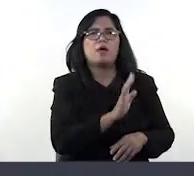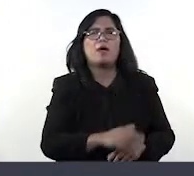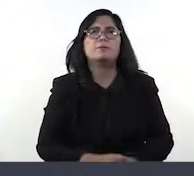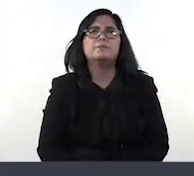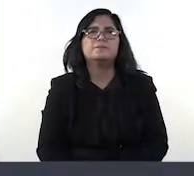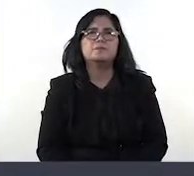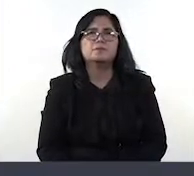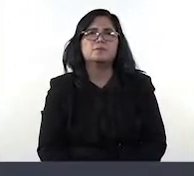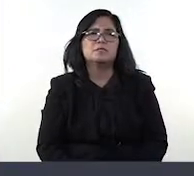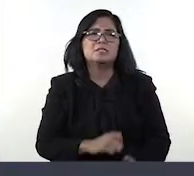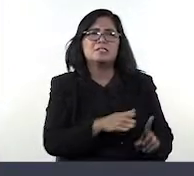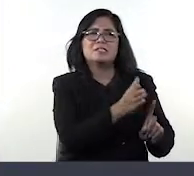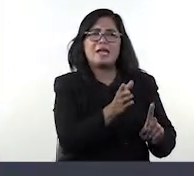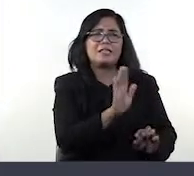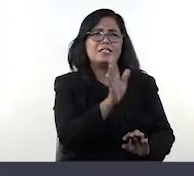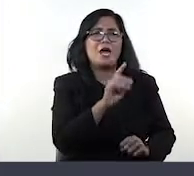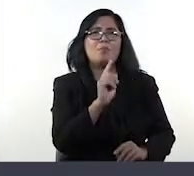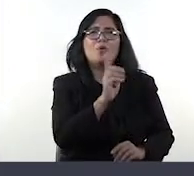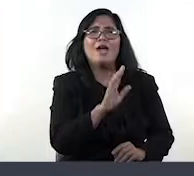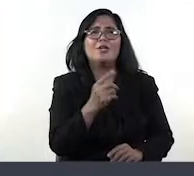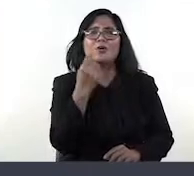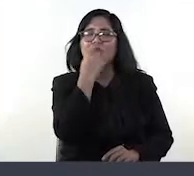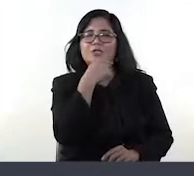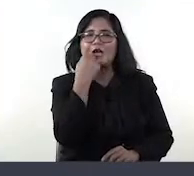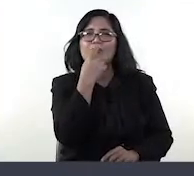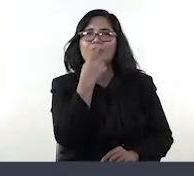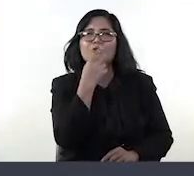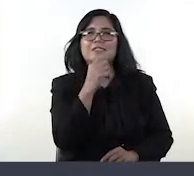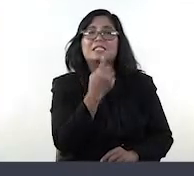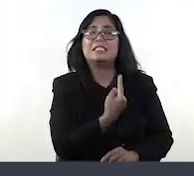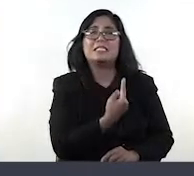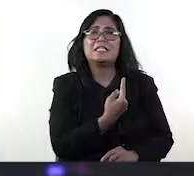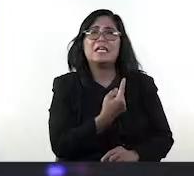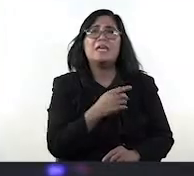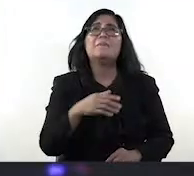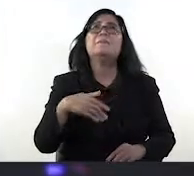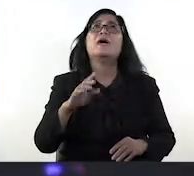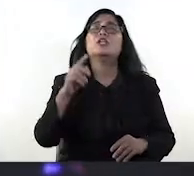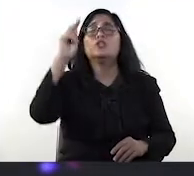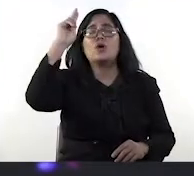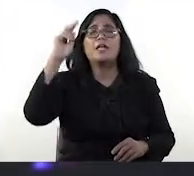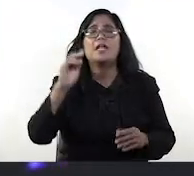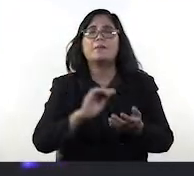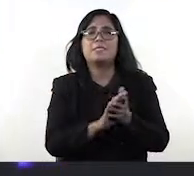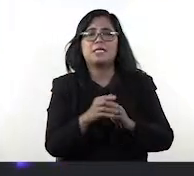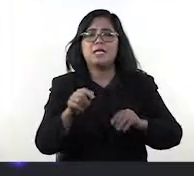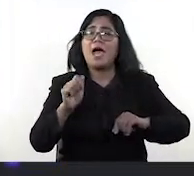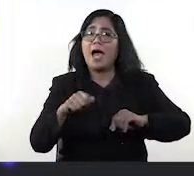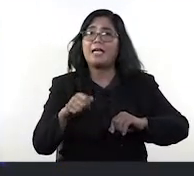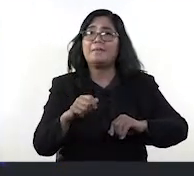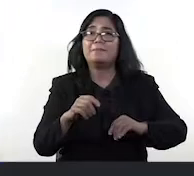urusanmu Mulut lu Hai Phir Tuhan yang menjadi Hakim di antara kita